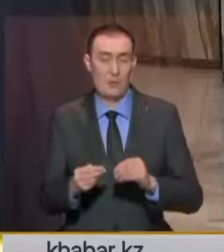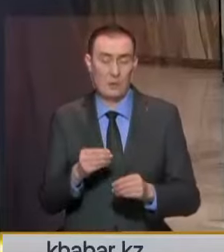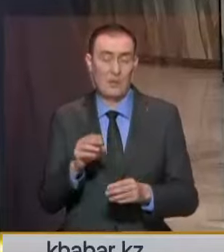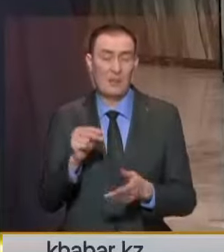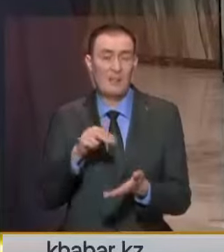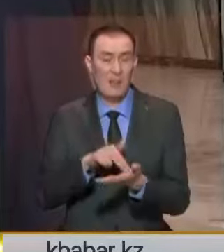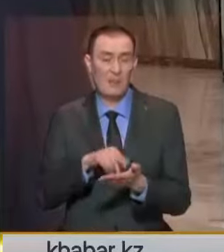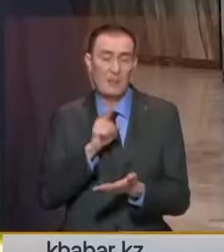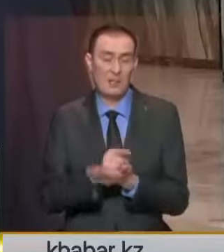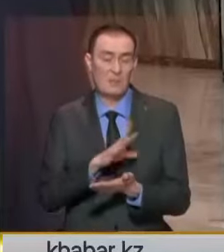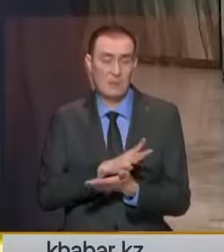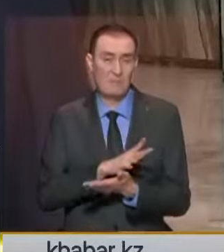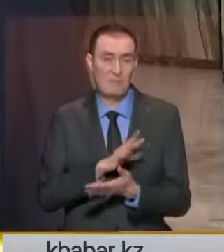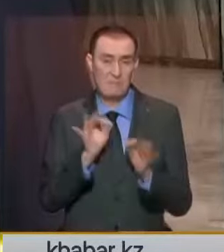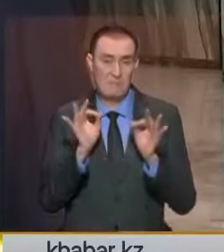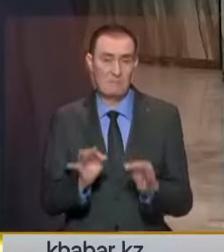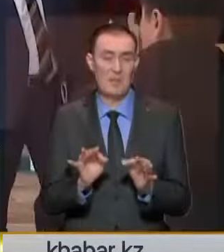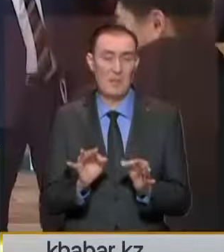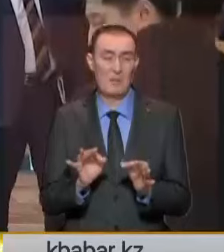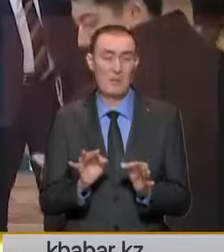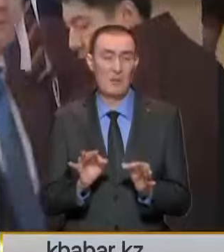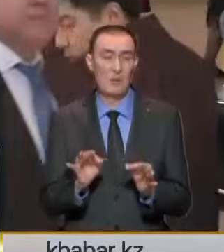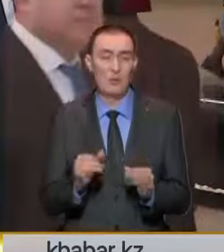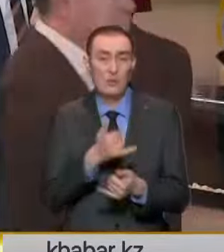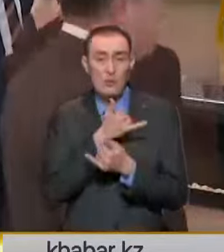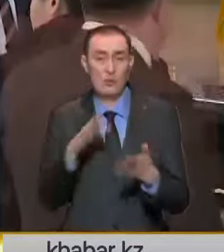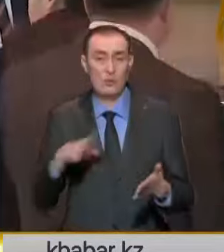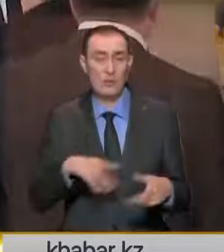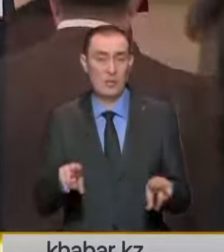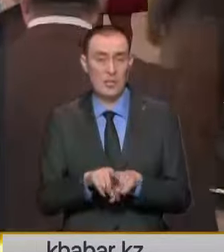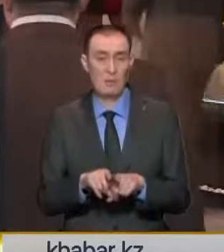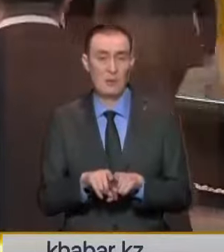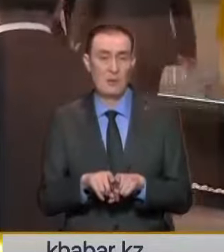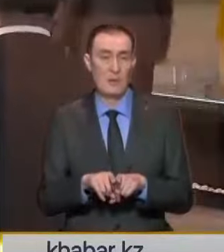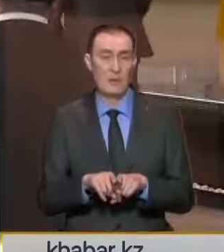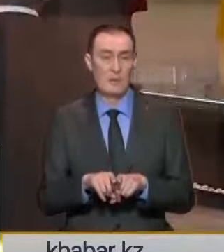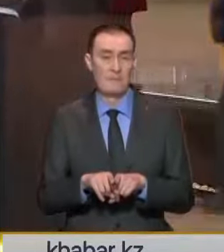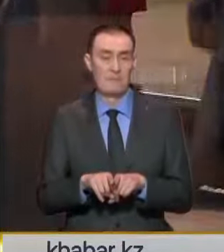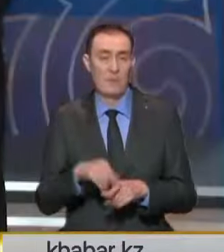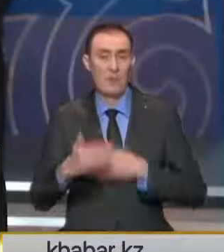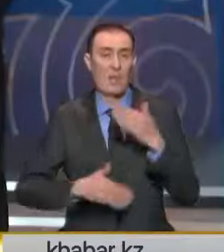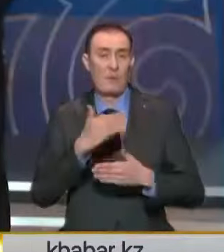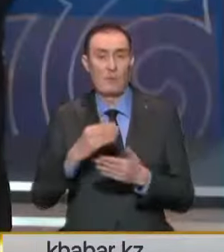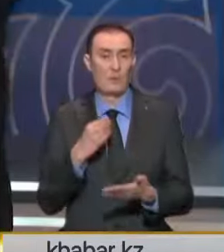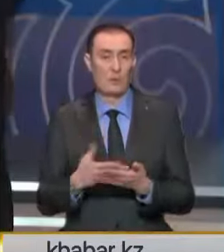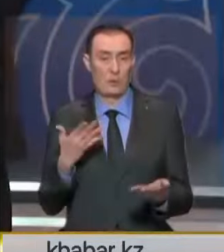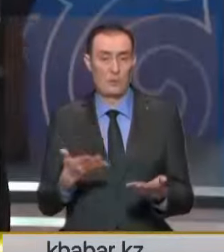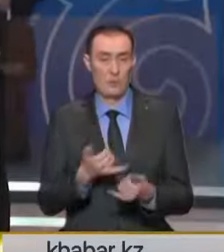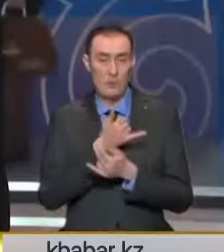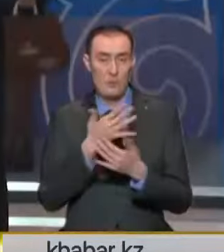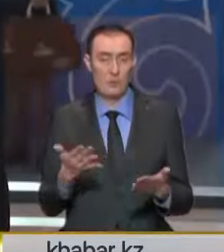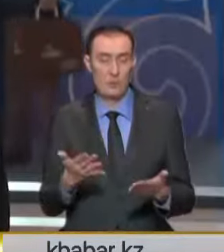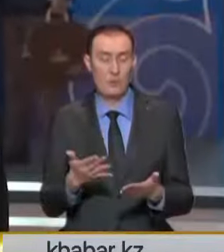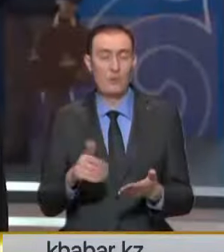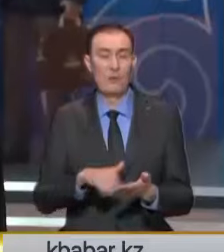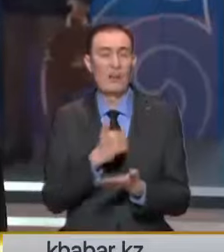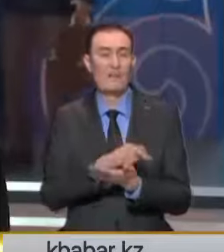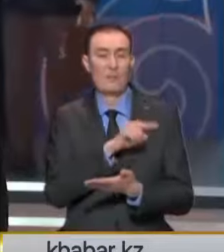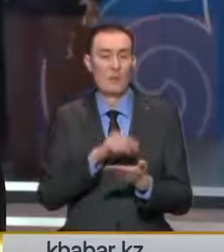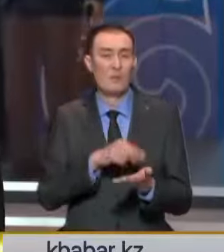должны быть приемлемы. Они должны все время идти такими, значит, темпами. Не менее важные вопросы по закупкам.